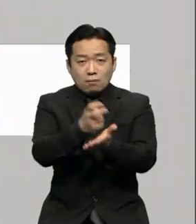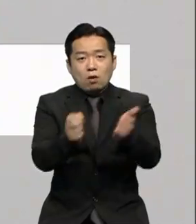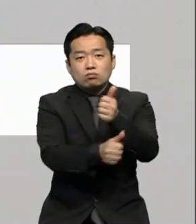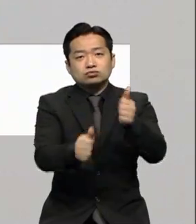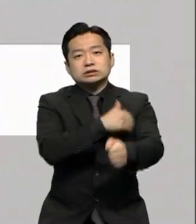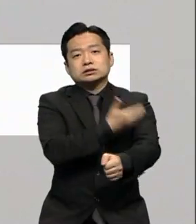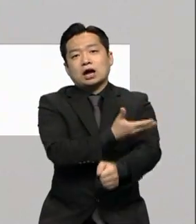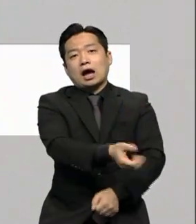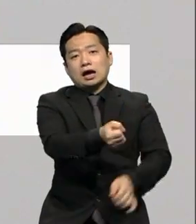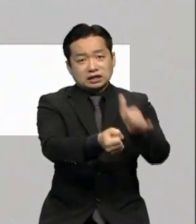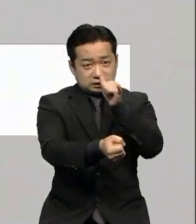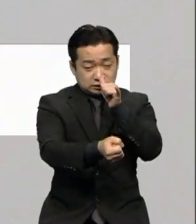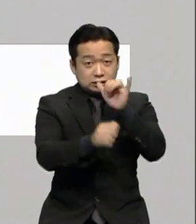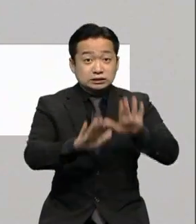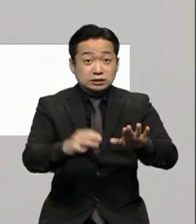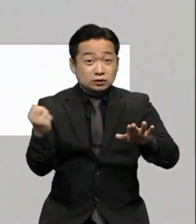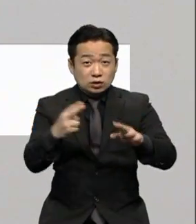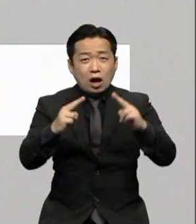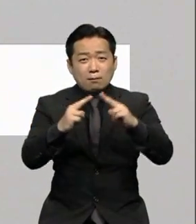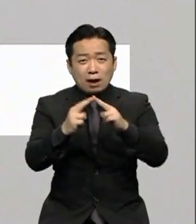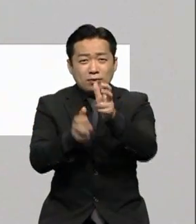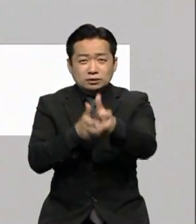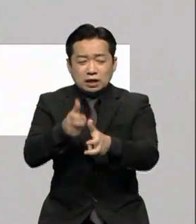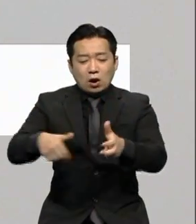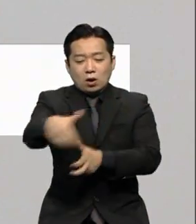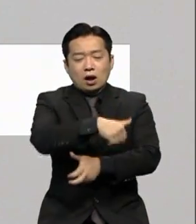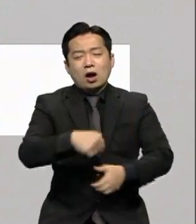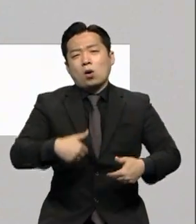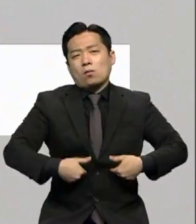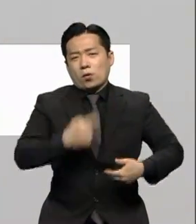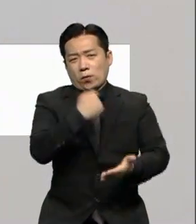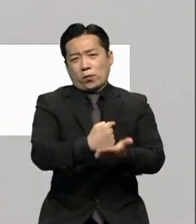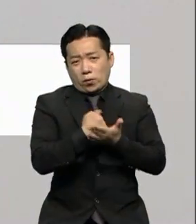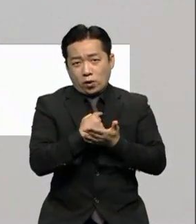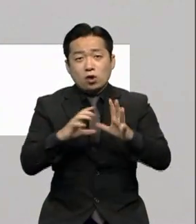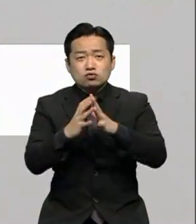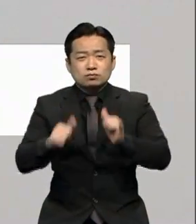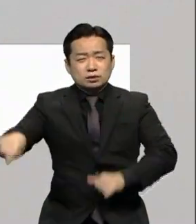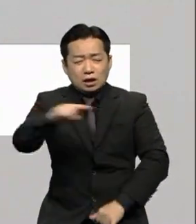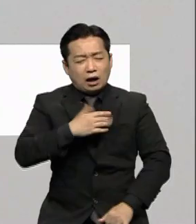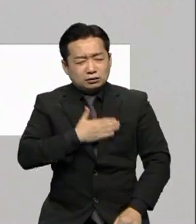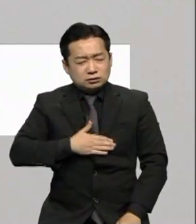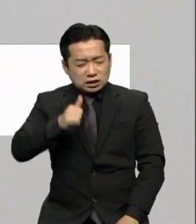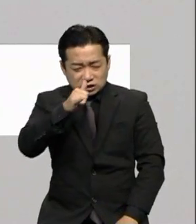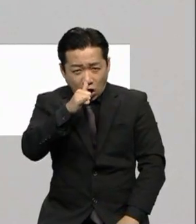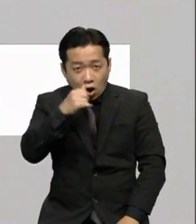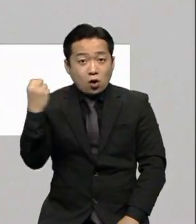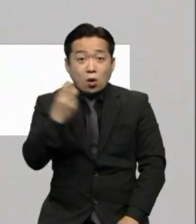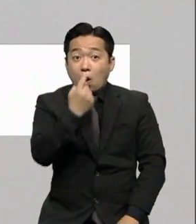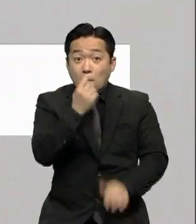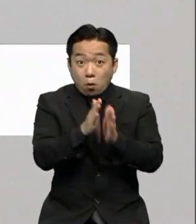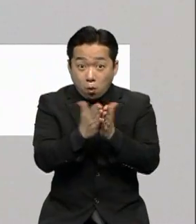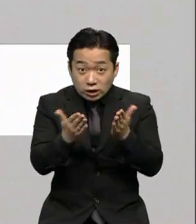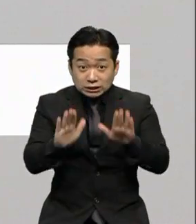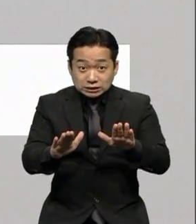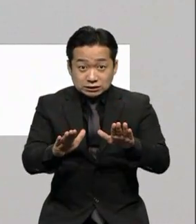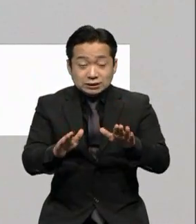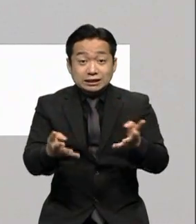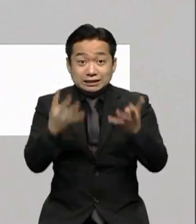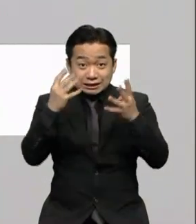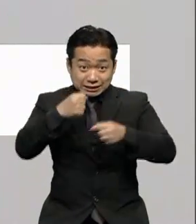소관이고 반도체 산업의 그런 요구, 국민 정서, 또 본인이 60%